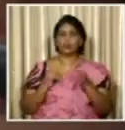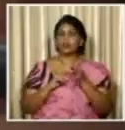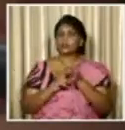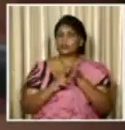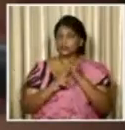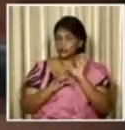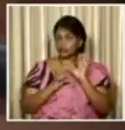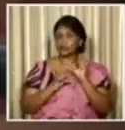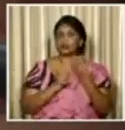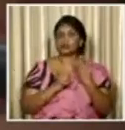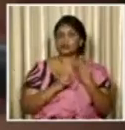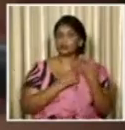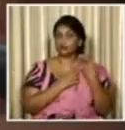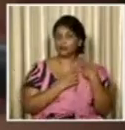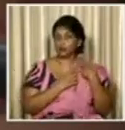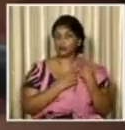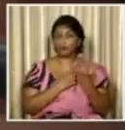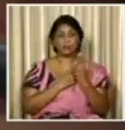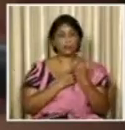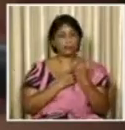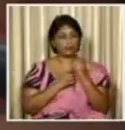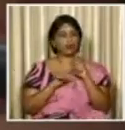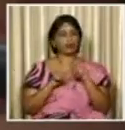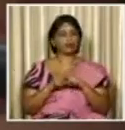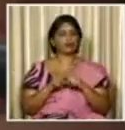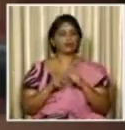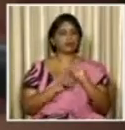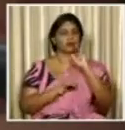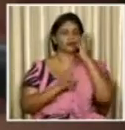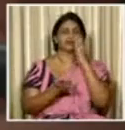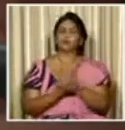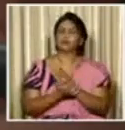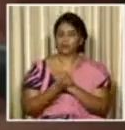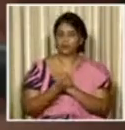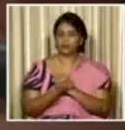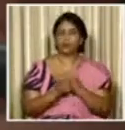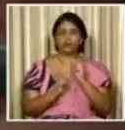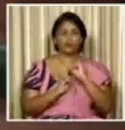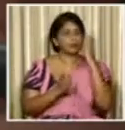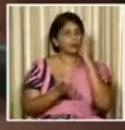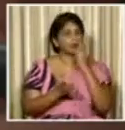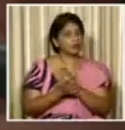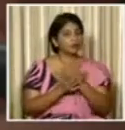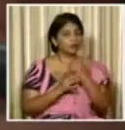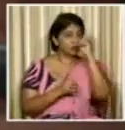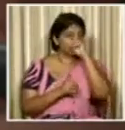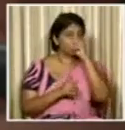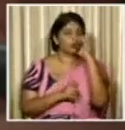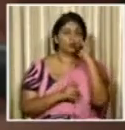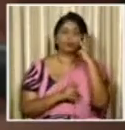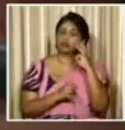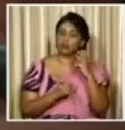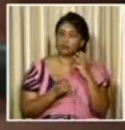ජනාධිපතිවරයා තමන්ට පැවරී තිබෙන බලතල අනුව වාර අවසන් කරා. වාර අවසන් කරනවා මාස 3මාර